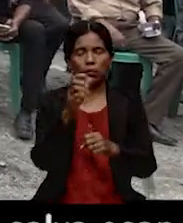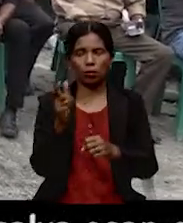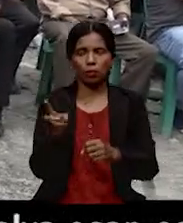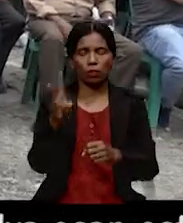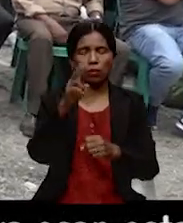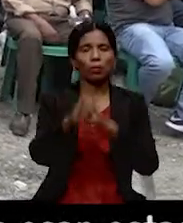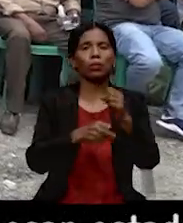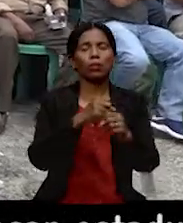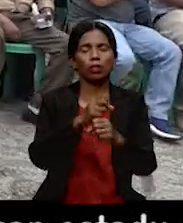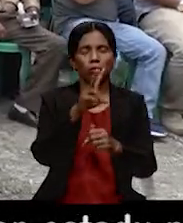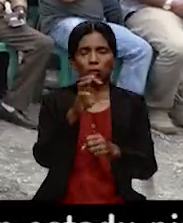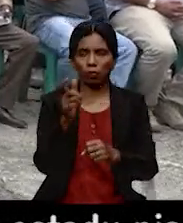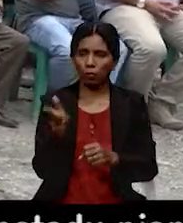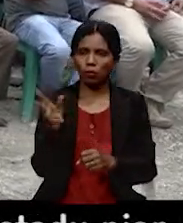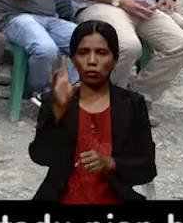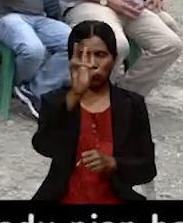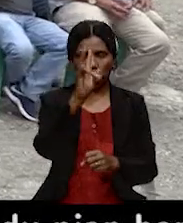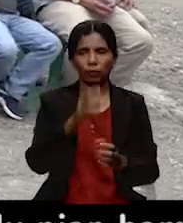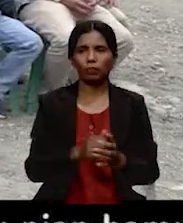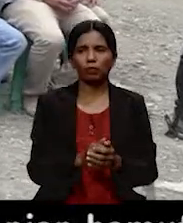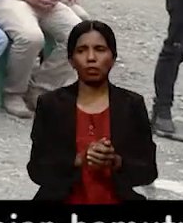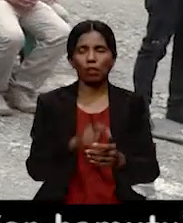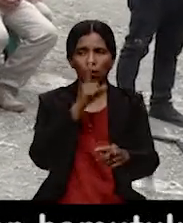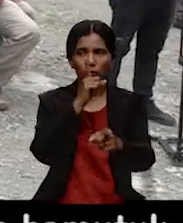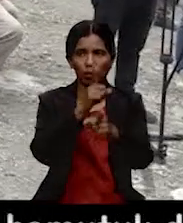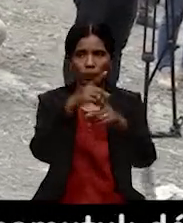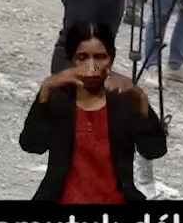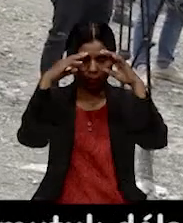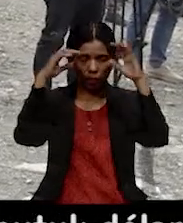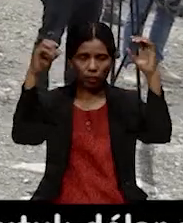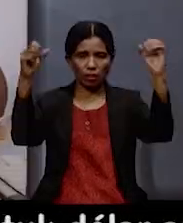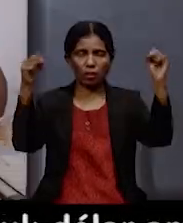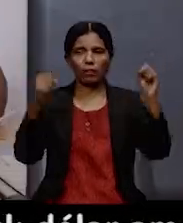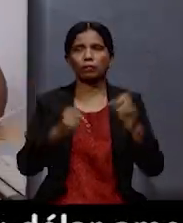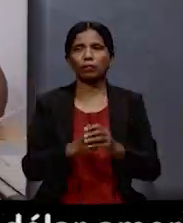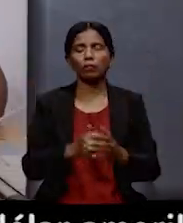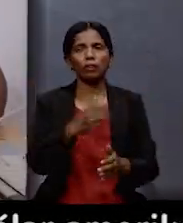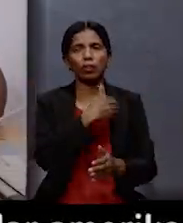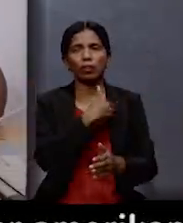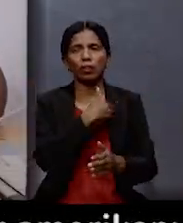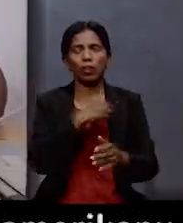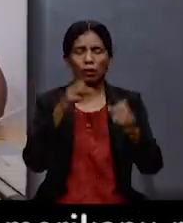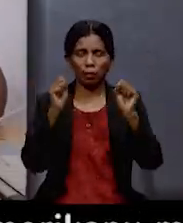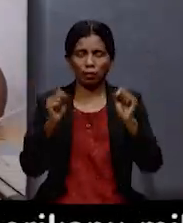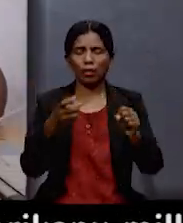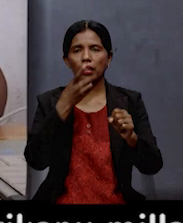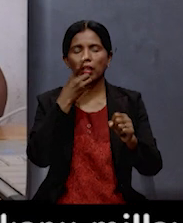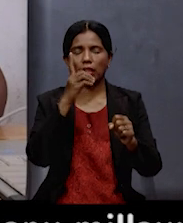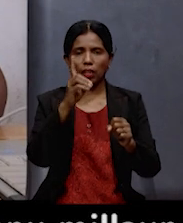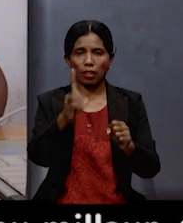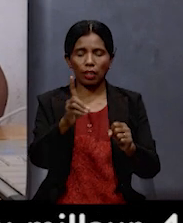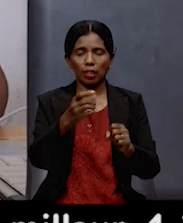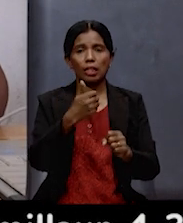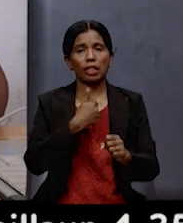rungrua Ruanul Resing hitu. Lolos Presiden Republika sedauk bele deklaran ini an nudar kandidatu da